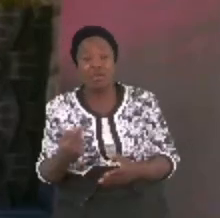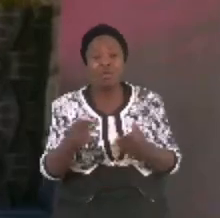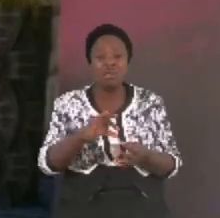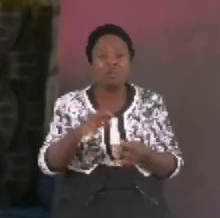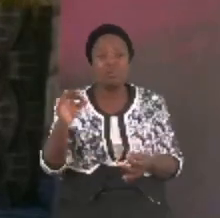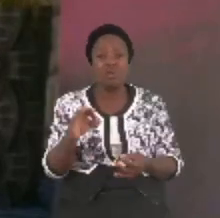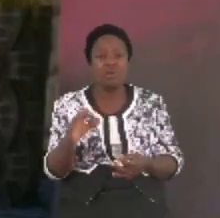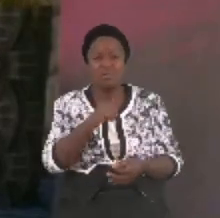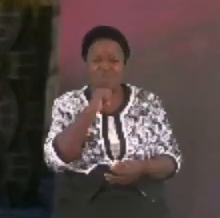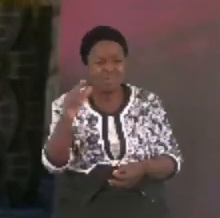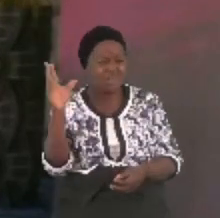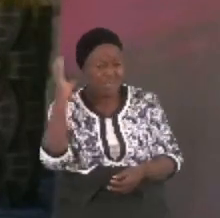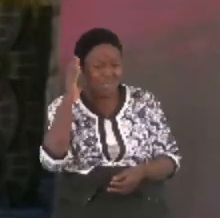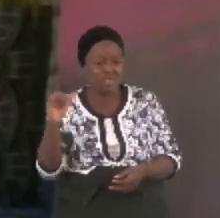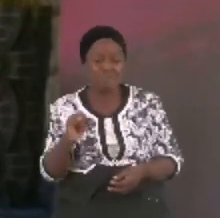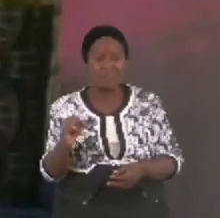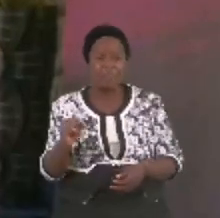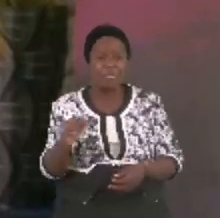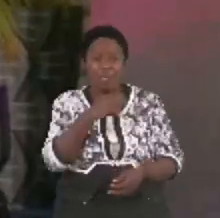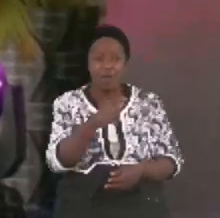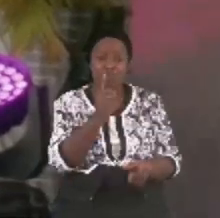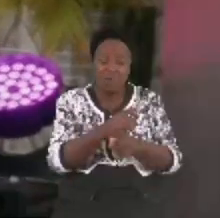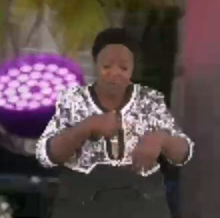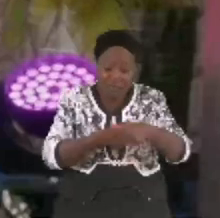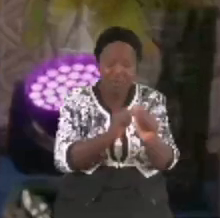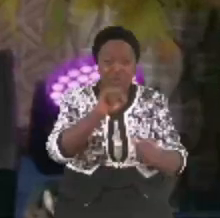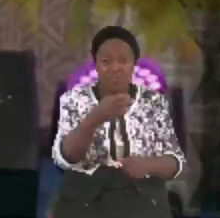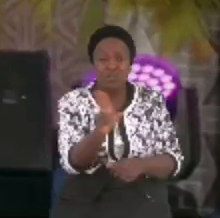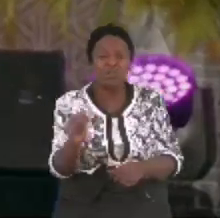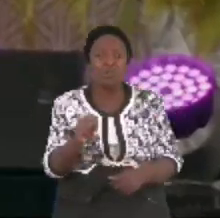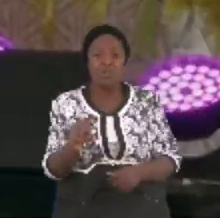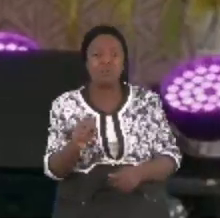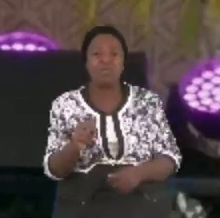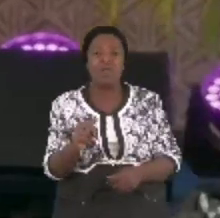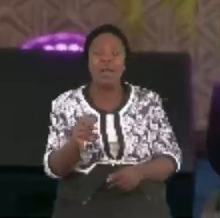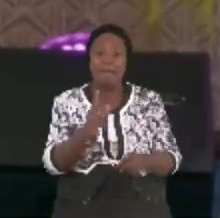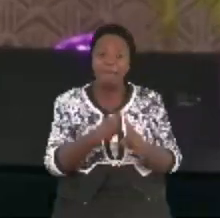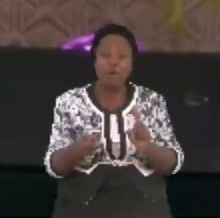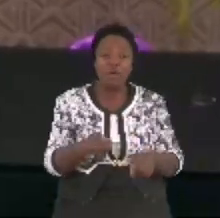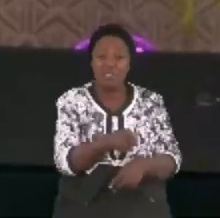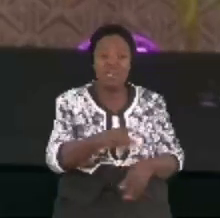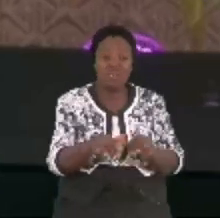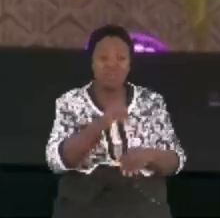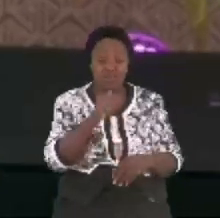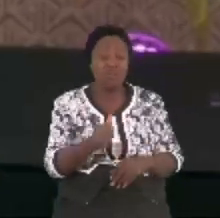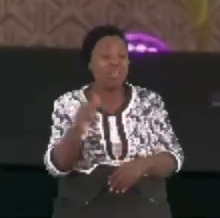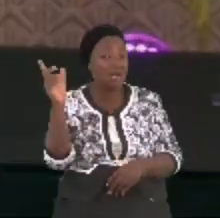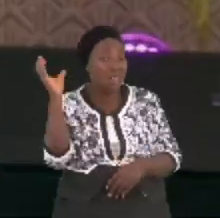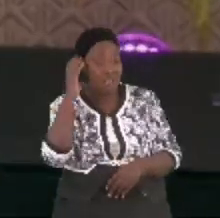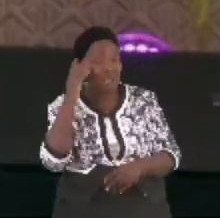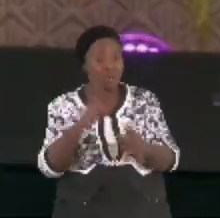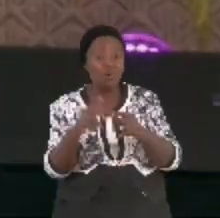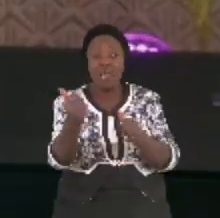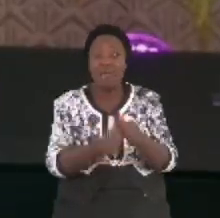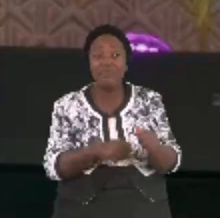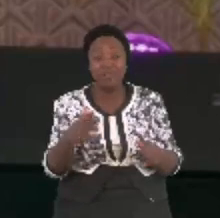Ils n'écoutaient pas. Ils suivaient Jean, mais ils n'ont pas écouté tout ce que